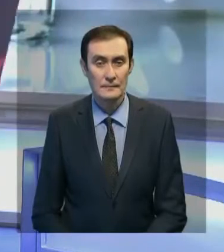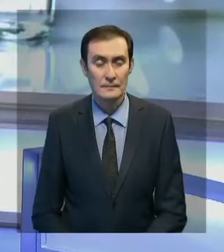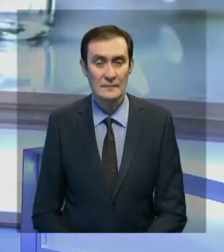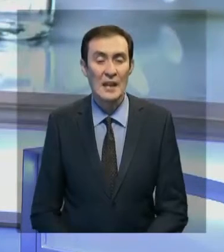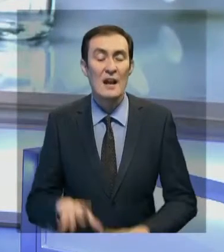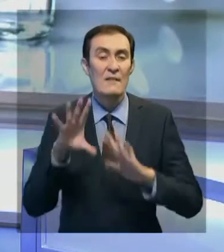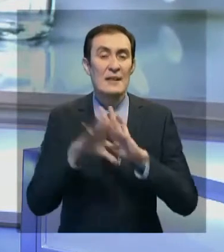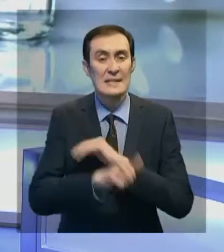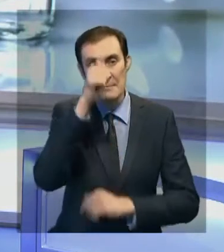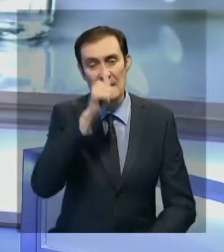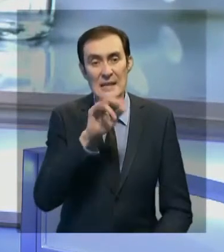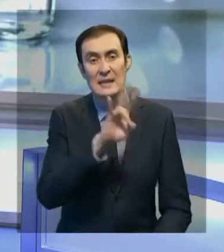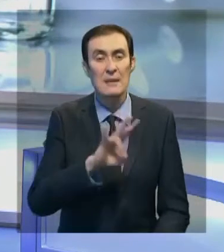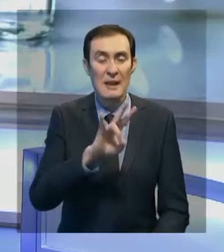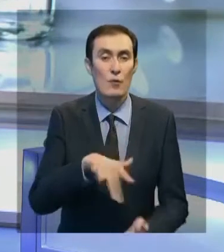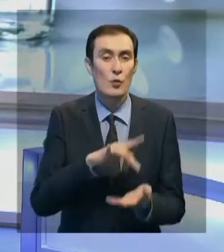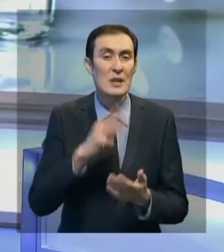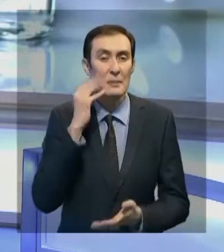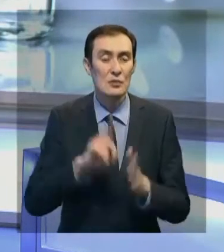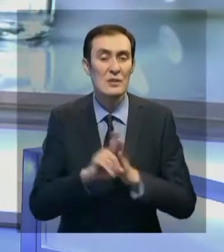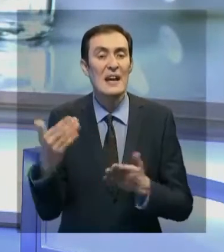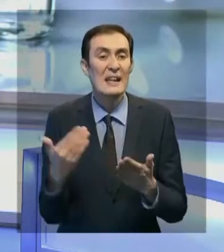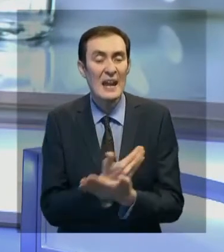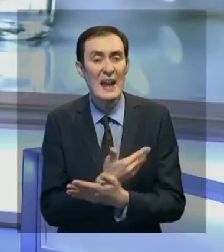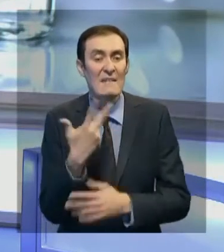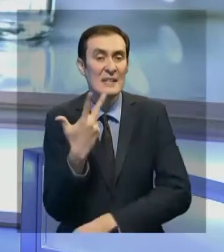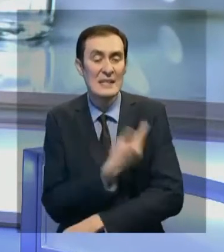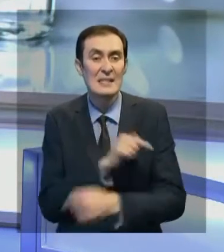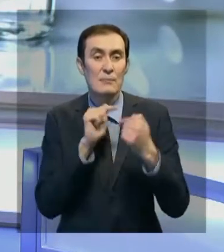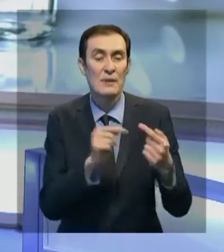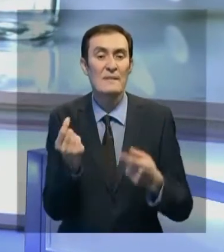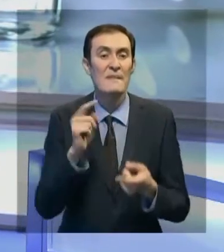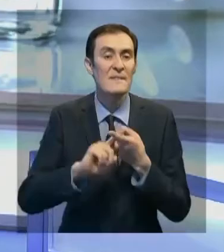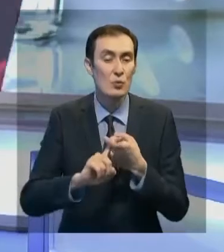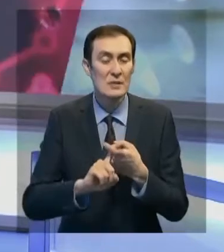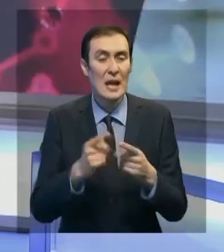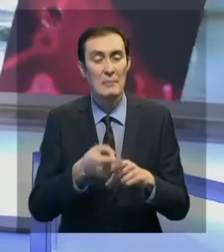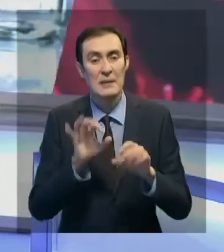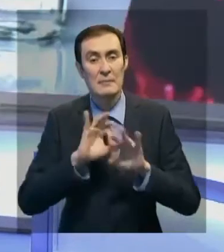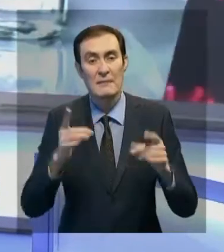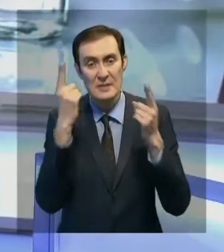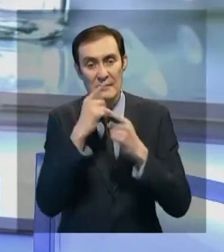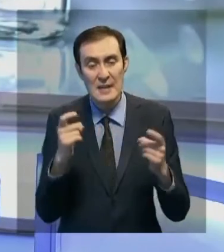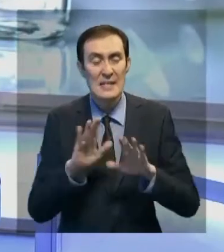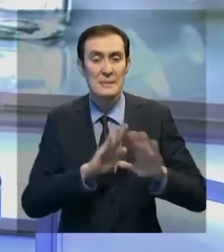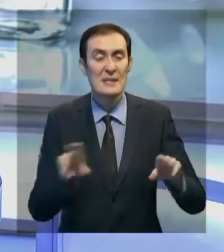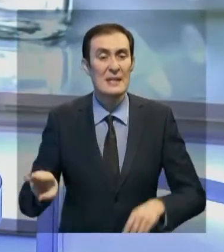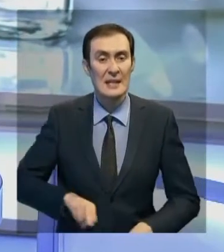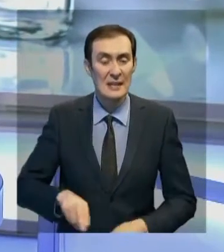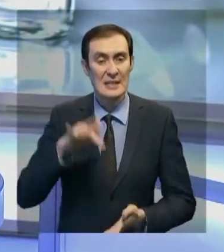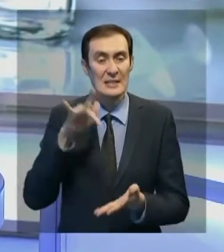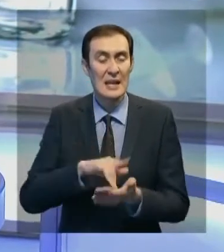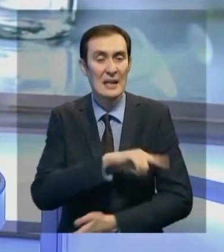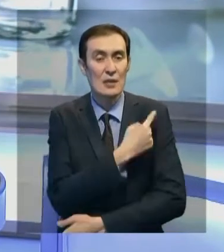В третьей декаде ноября в Алматы стартует ревакцинация против коронавируса. Об этом сегодня на брифинге сообщила замдиректора Центральной